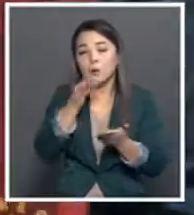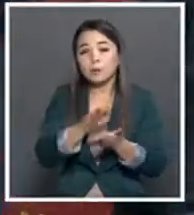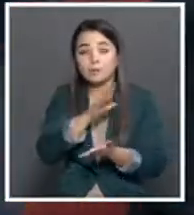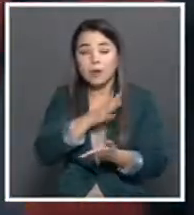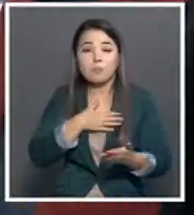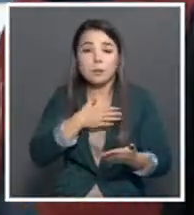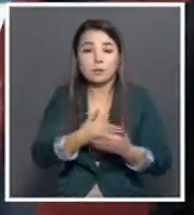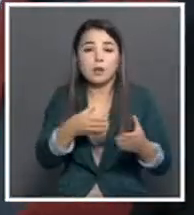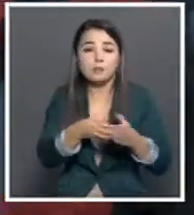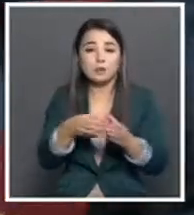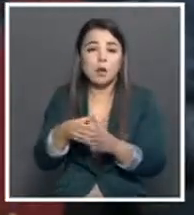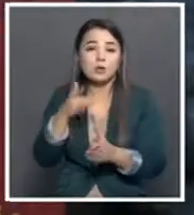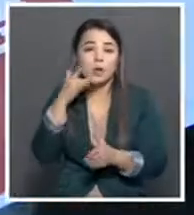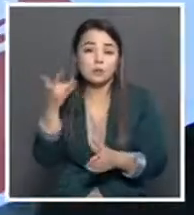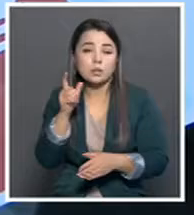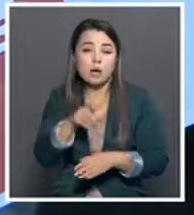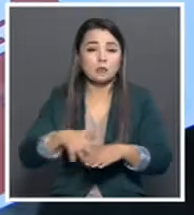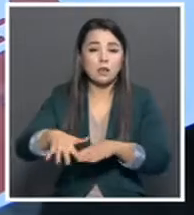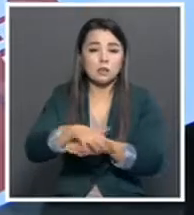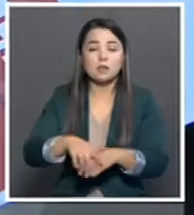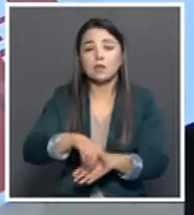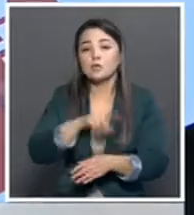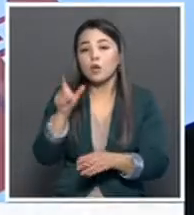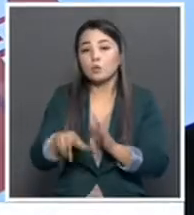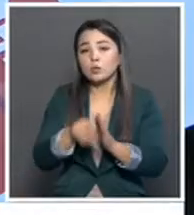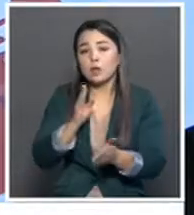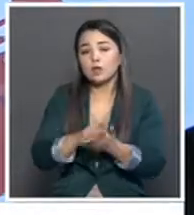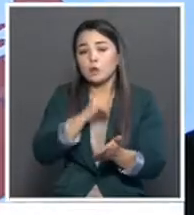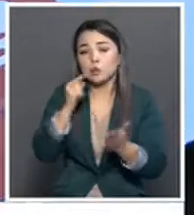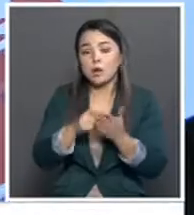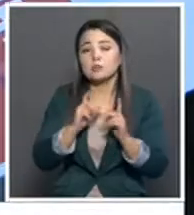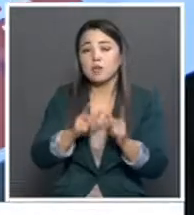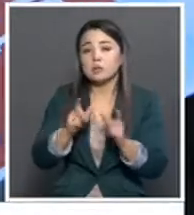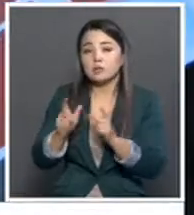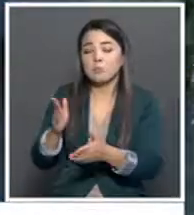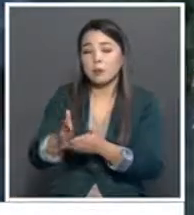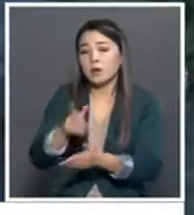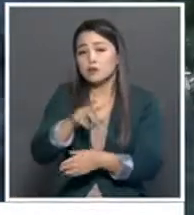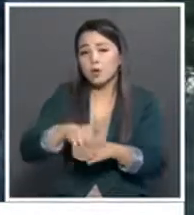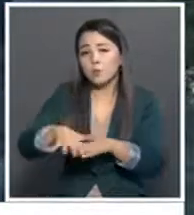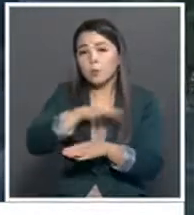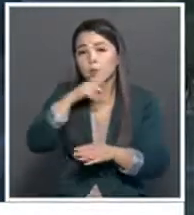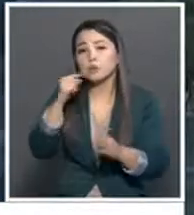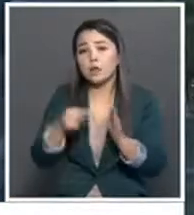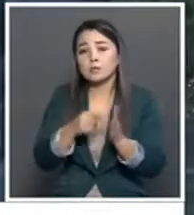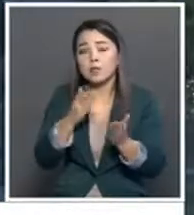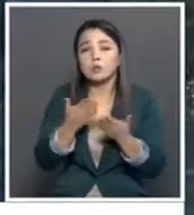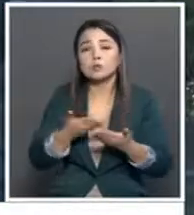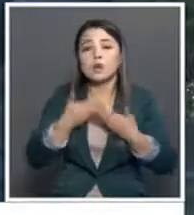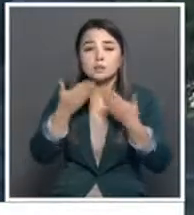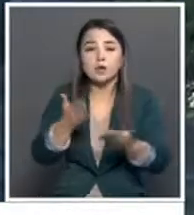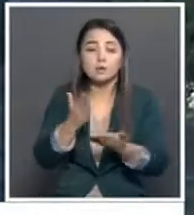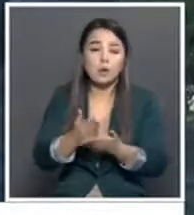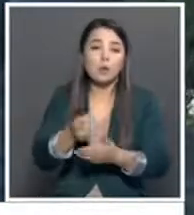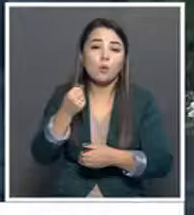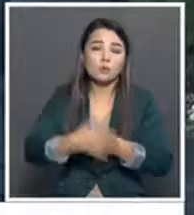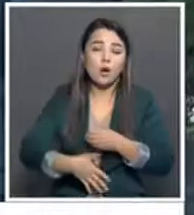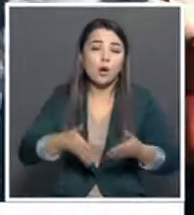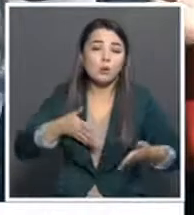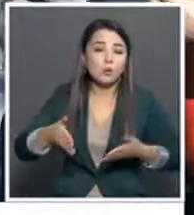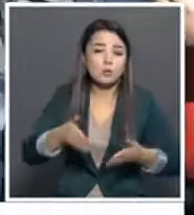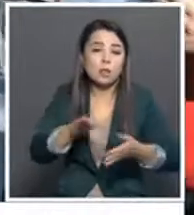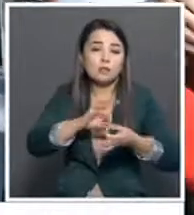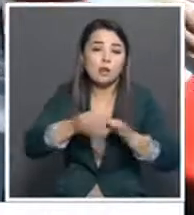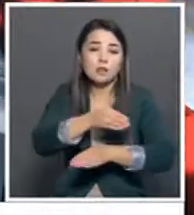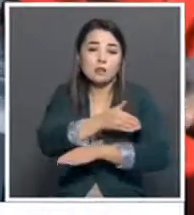белсенділері халықтық коммунистер фракциясының депутаттық сауалнамасын таратты. Жергілікті халықты мазалаған мәселелерге ден қойды. Қаланың орталық көшелерінде өткен шараға